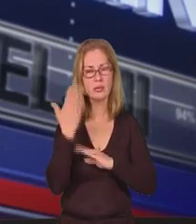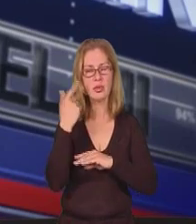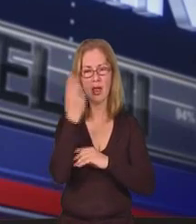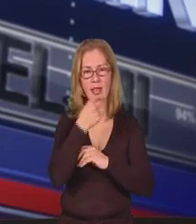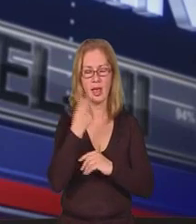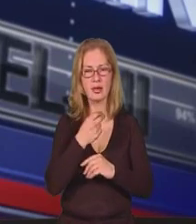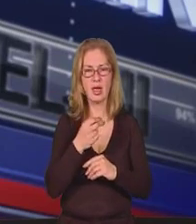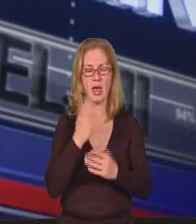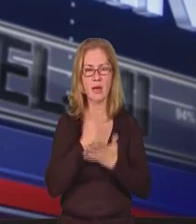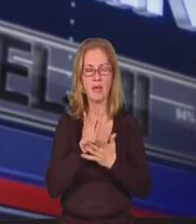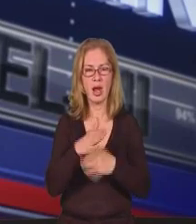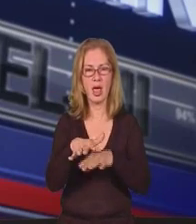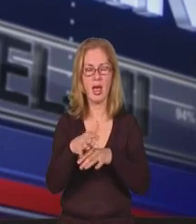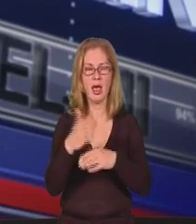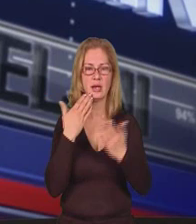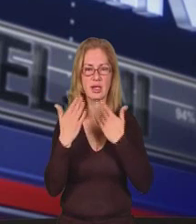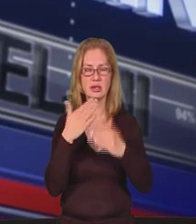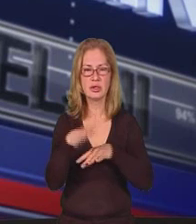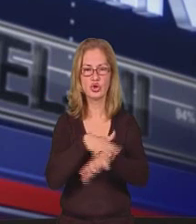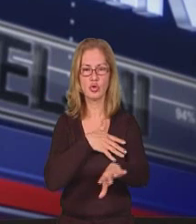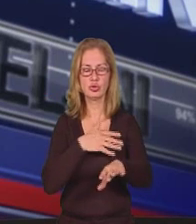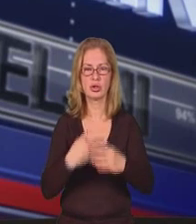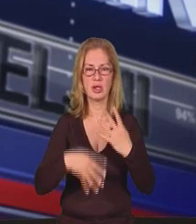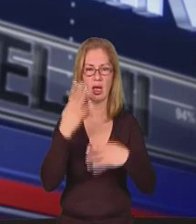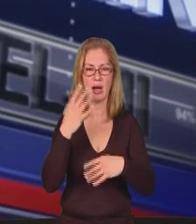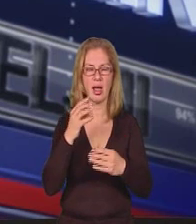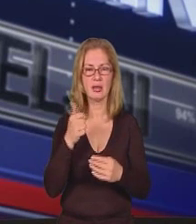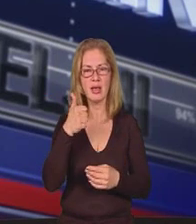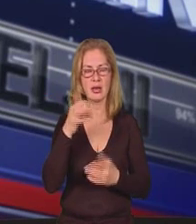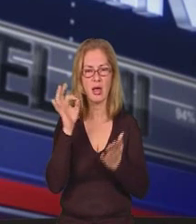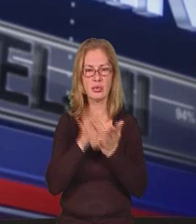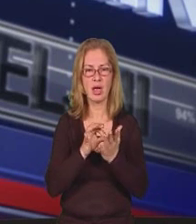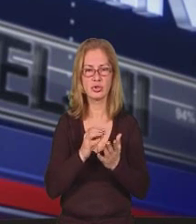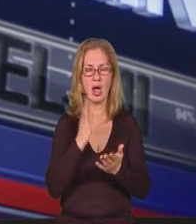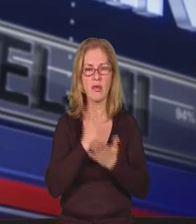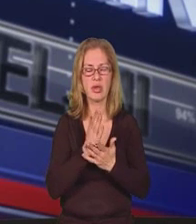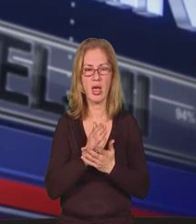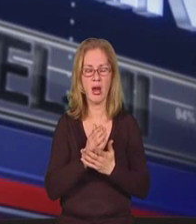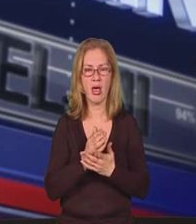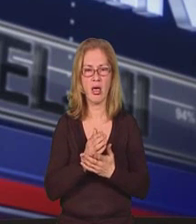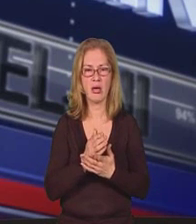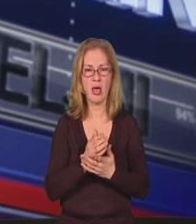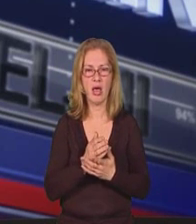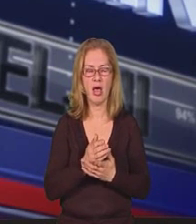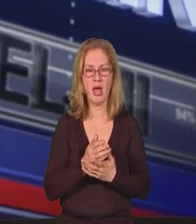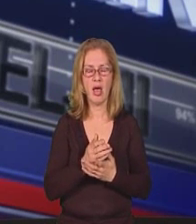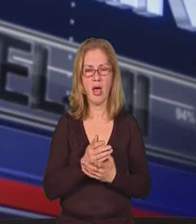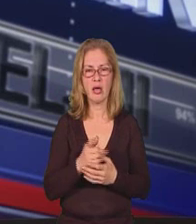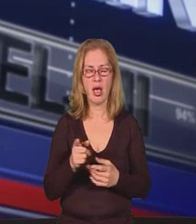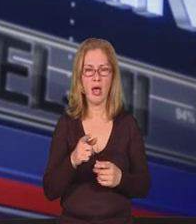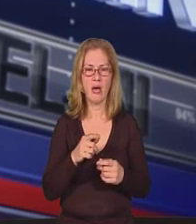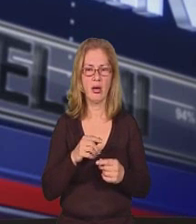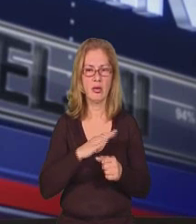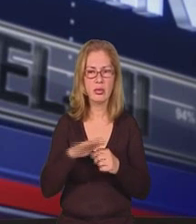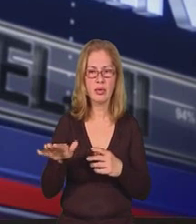U sedmici za nama održana je i sednica Skupštine grada. Jedna od tački dnevnog reda su bile između ostalog likvidacija poslovnog prostora